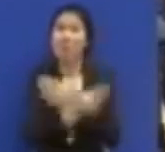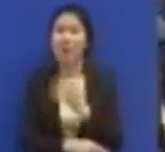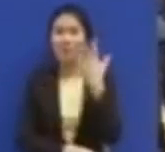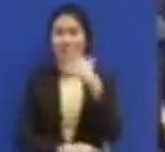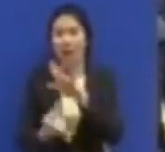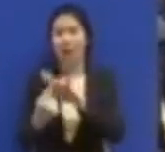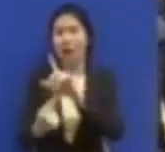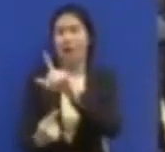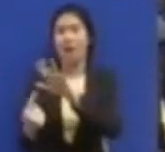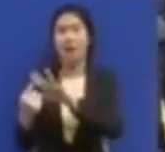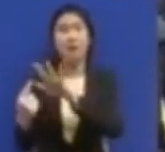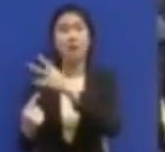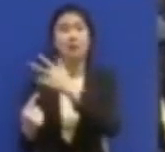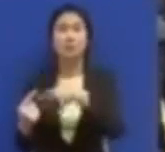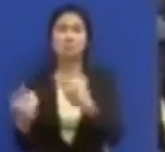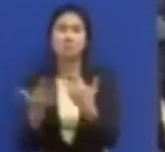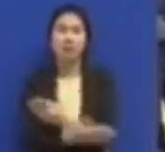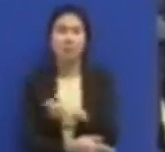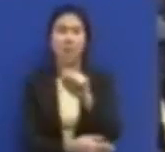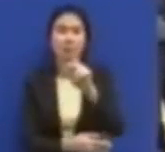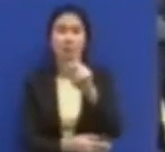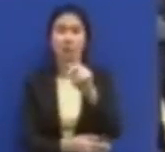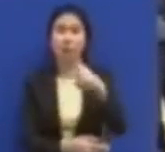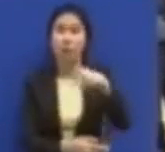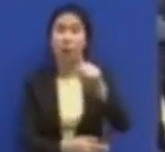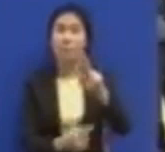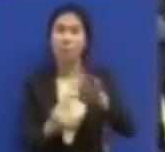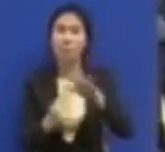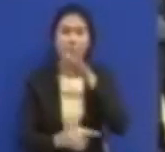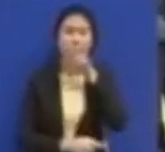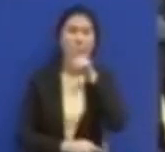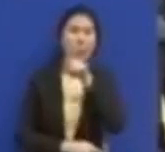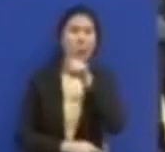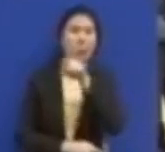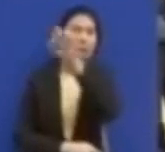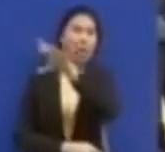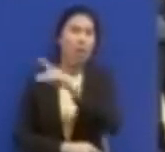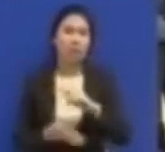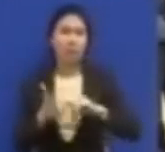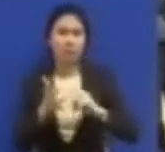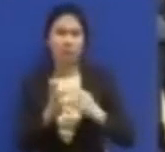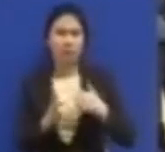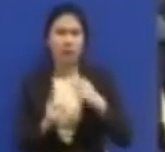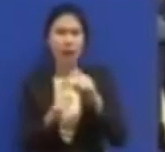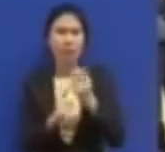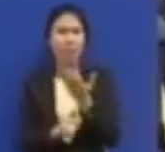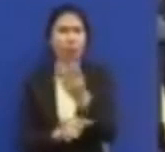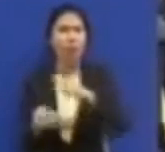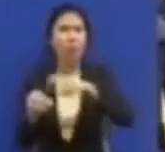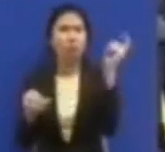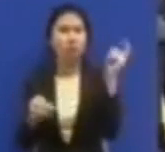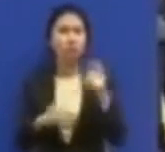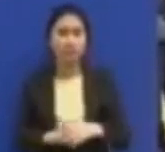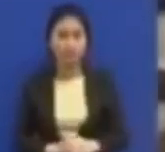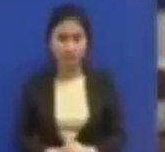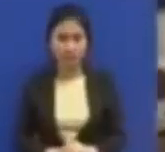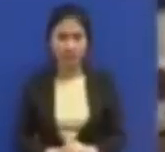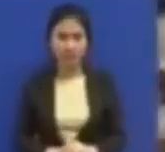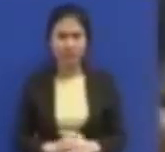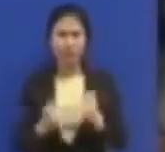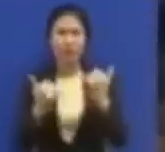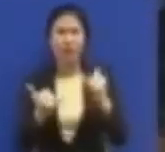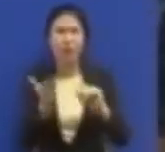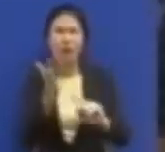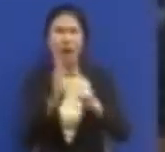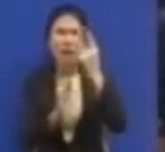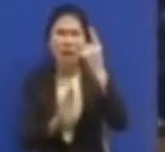ขออนุญาตท่านประธานฮะให้ผู้อภิปราย ถอนคำพูดนะฮะเป็นอะไร ง ูเห่าฮะ คืองูเห่ากับเลอะเทอะครับ คือเริ่มต้นก็อย่าพูดทะเลาะกันเล